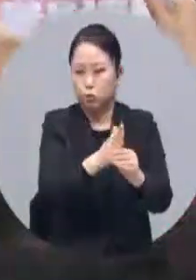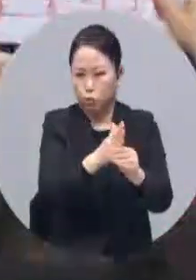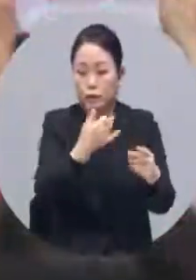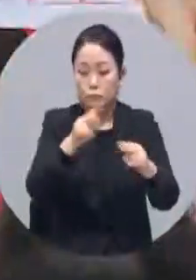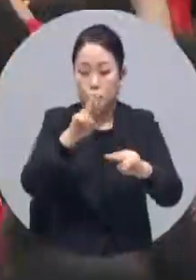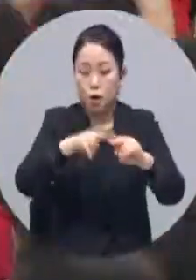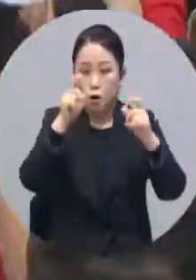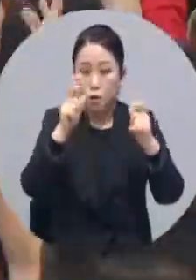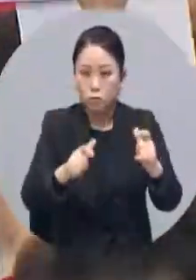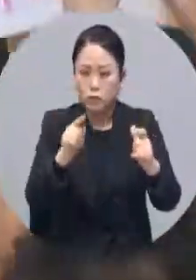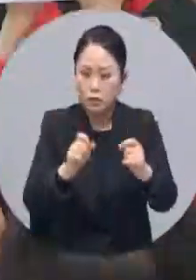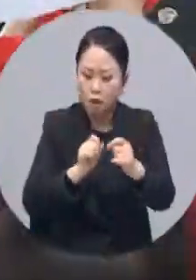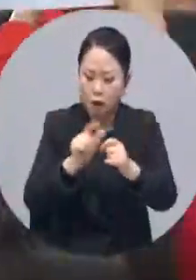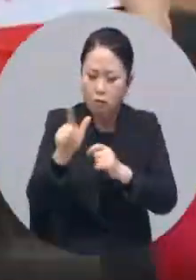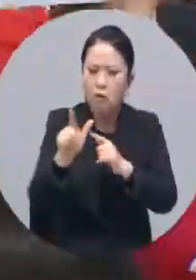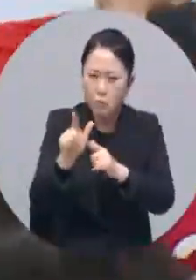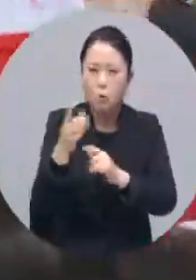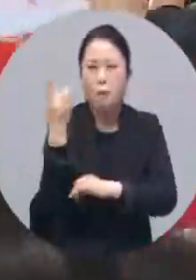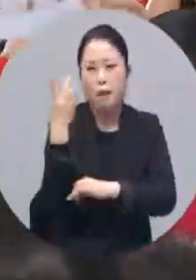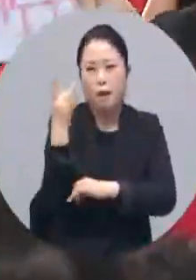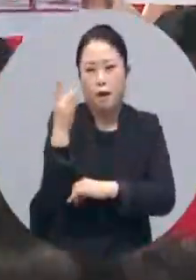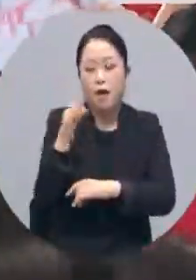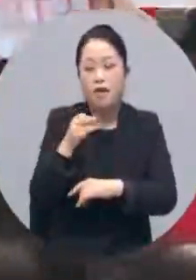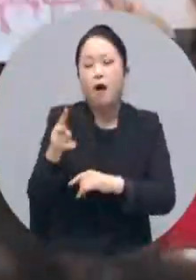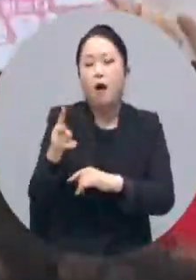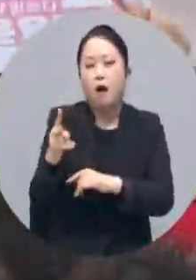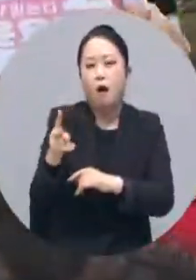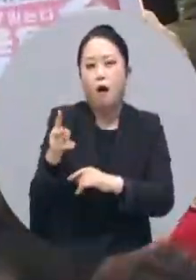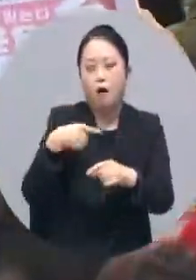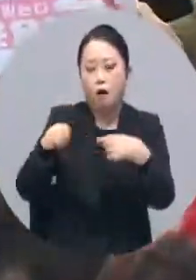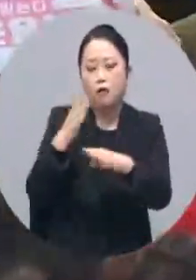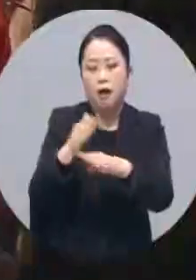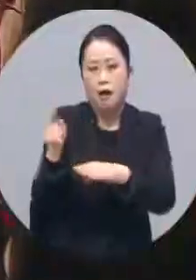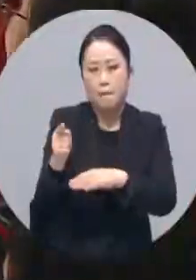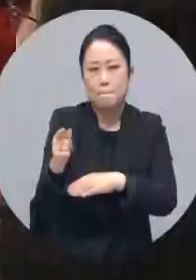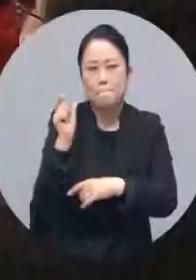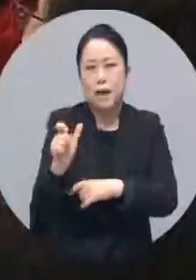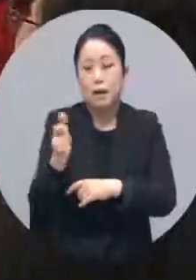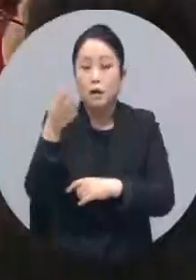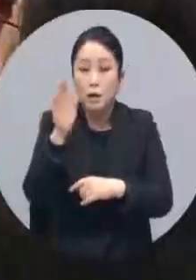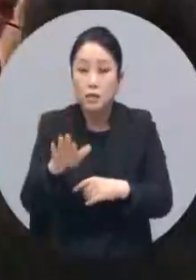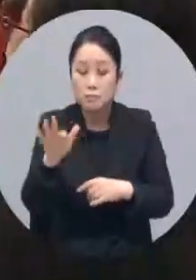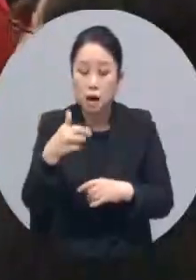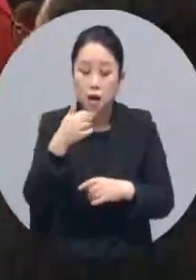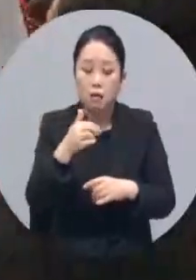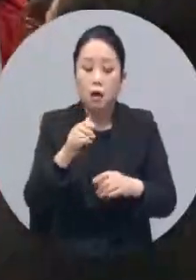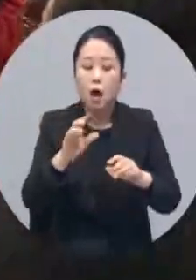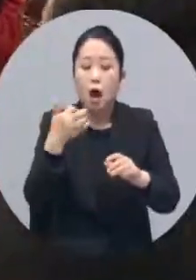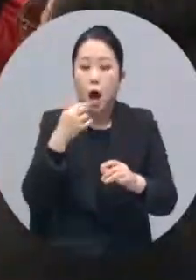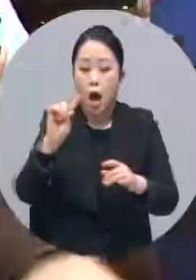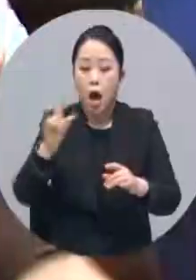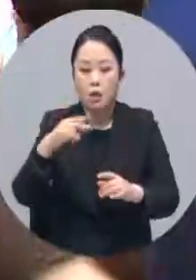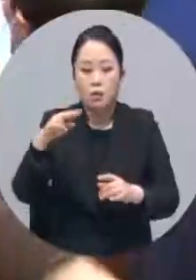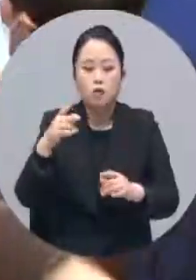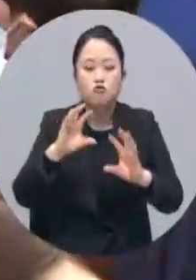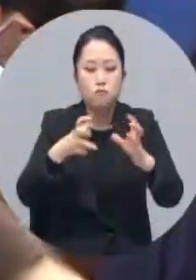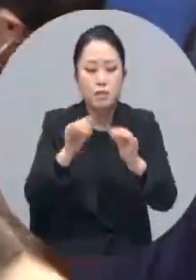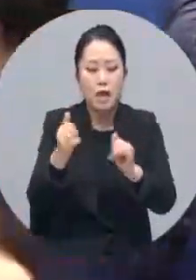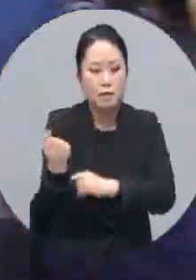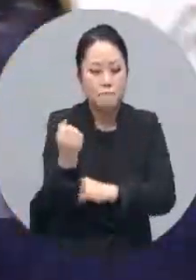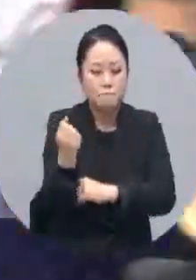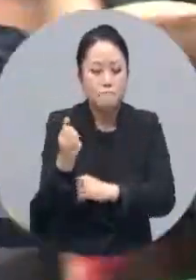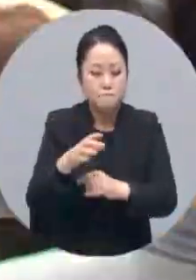전통적으로 여권 강세 지역이어서 금정구청장 보궐선거 또한 국민의힘 우세가 점쳐져 왔습니다.